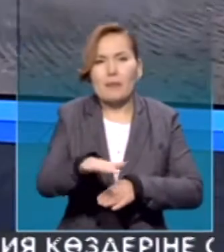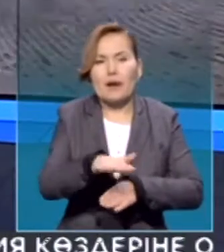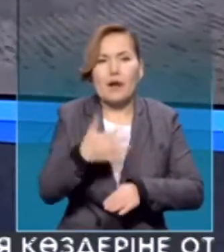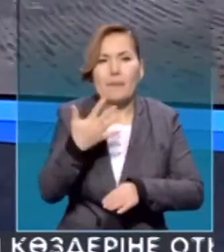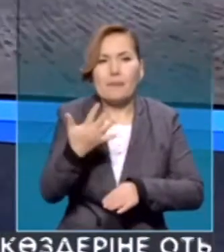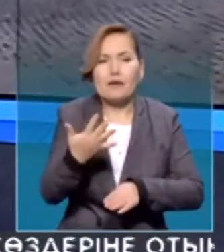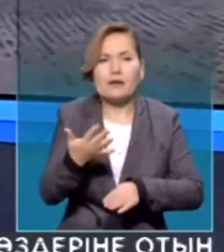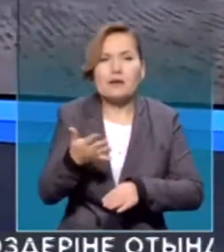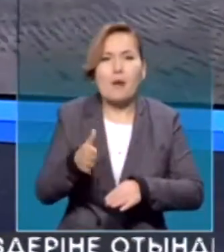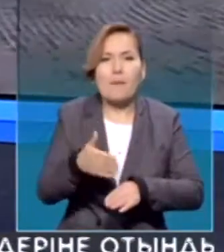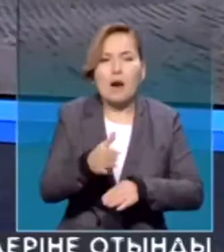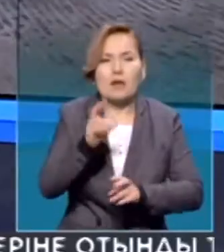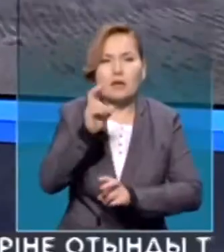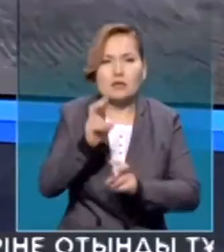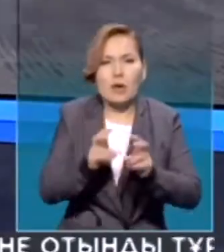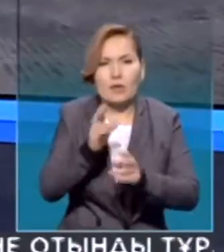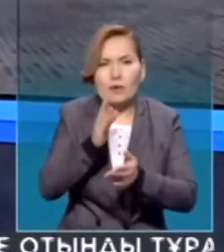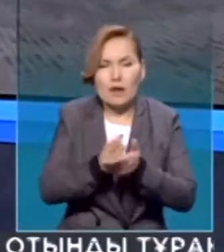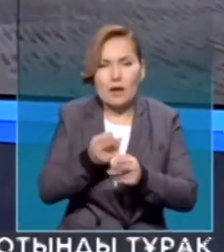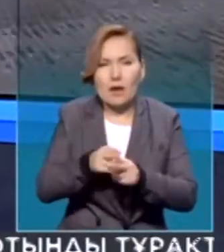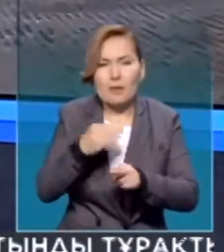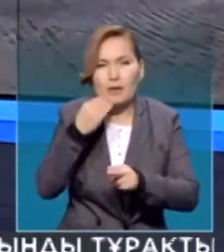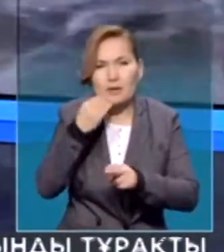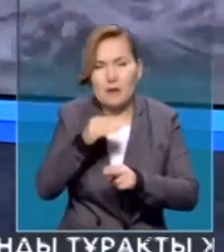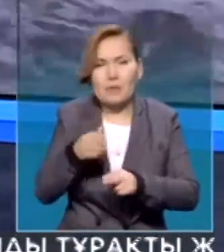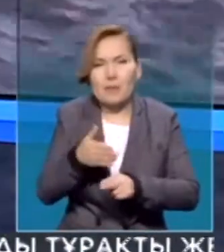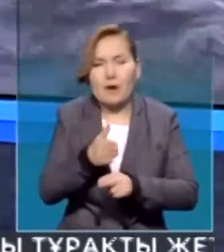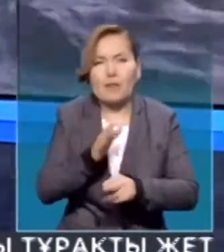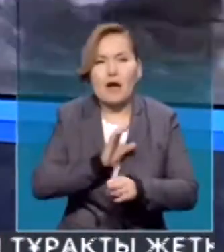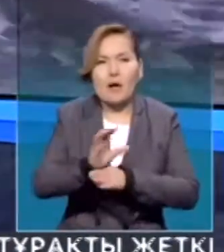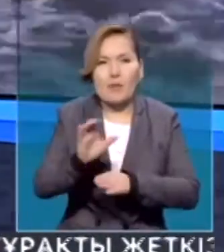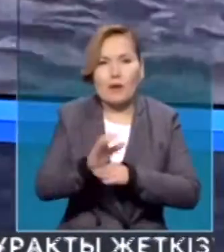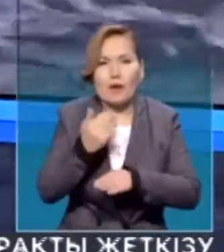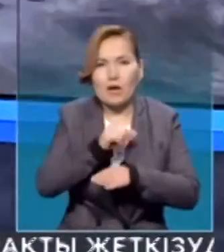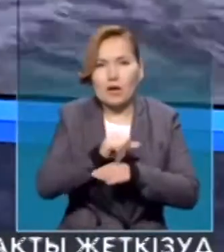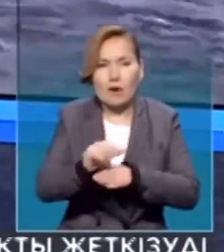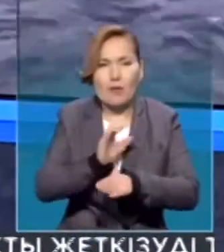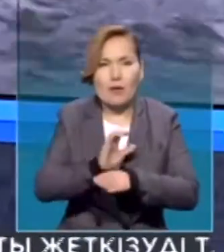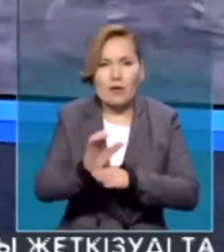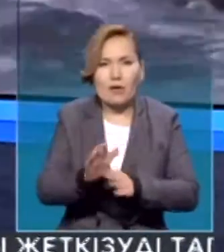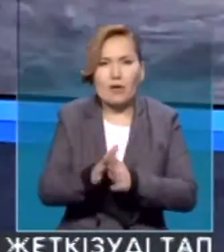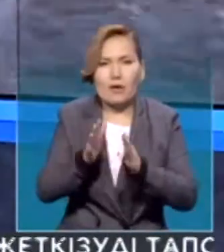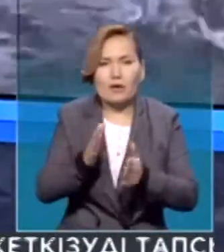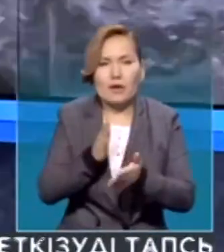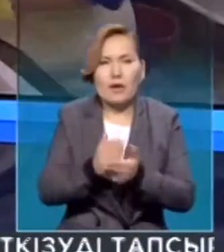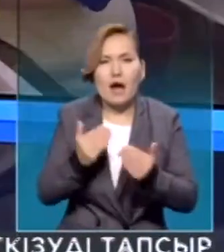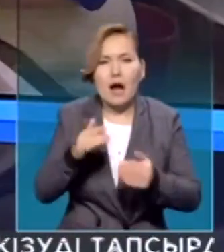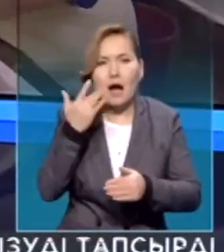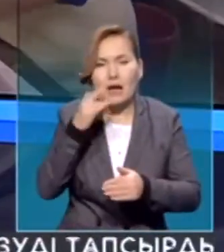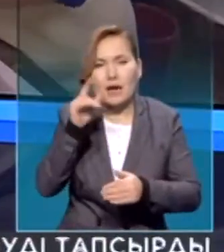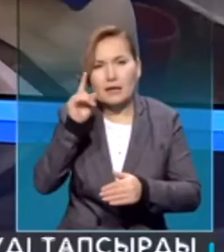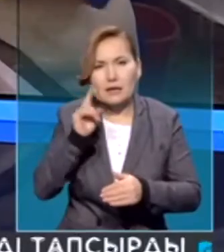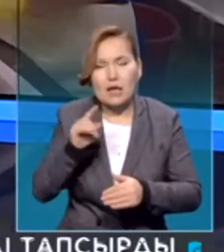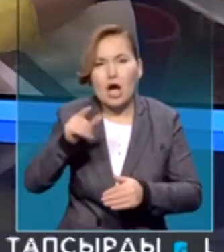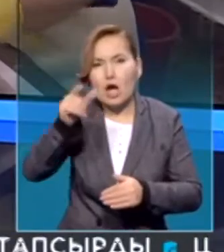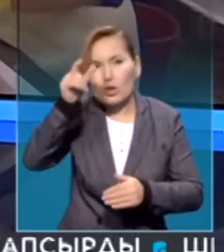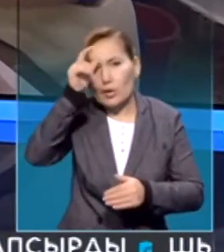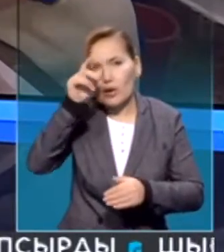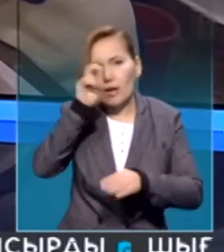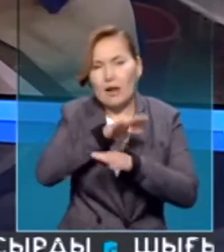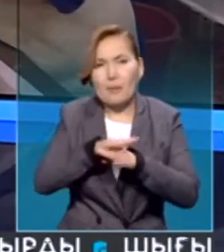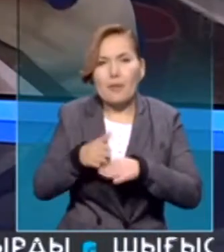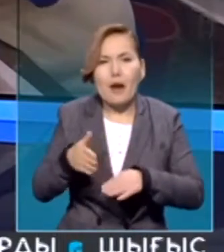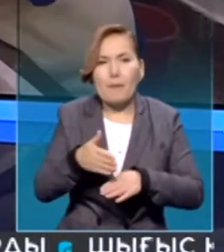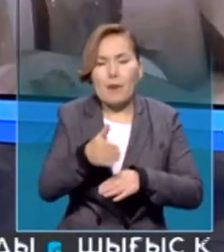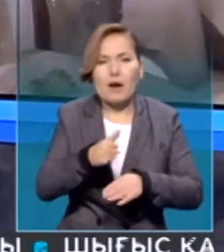5 балық зауыты жұмыс істеп тұр. Өнімнің сапасы жақсы болған соң экспорт ауқымы да кеңейе түскен. Қазір АҚШ пен Израиль, Түркия елдері де